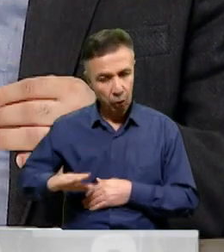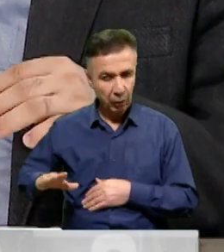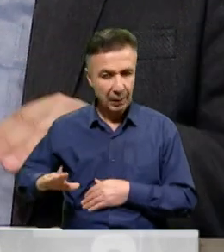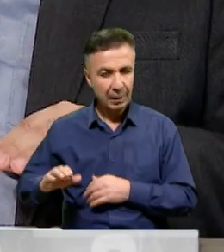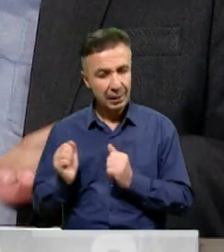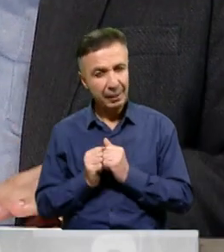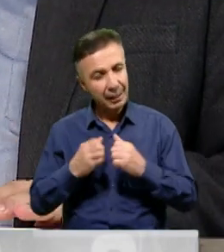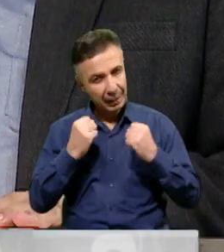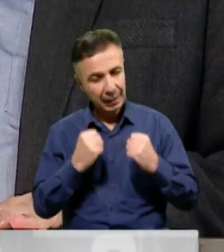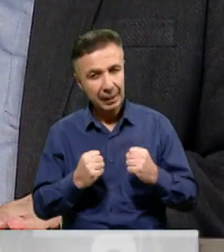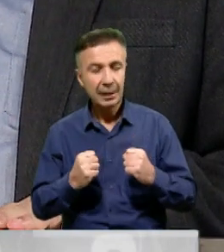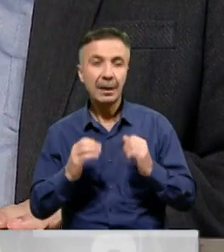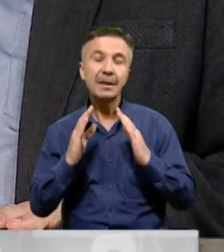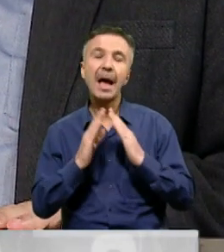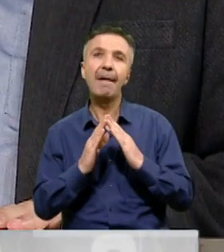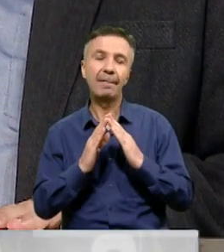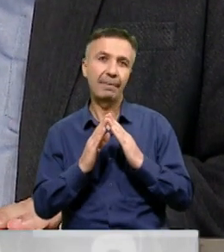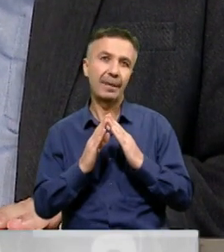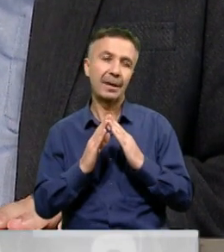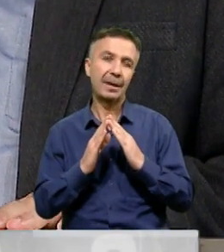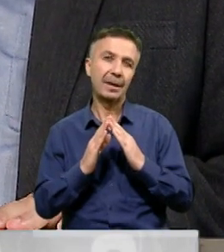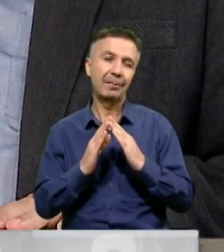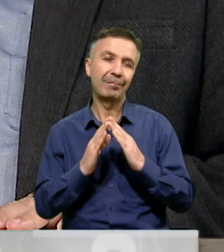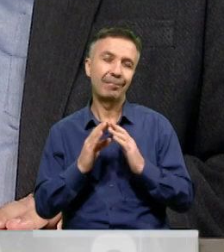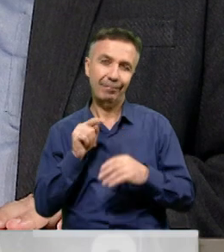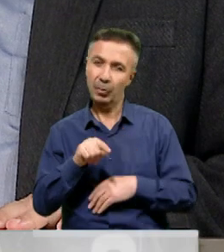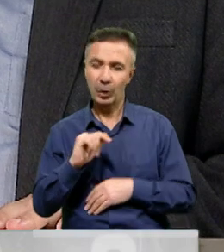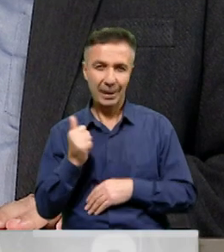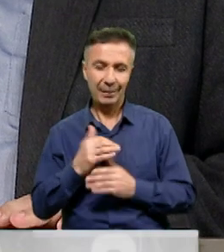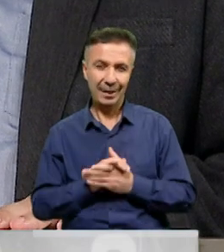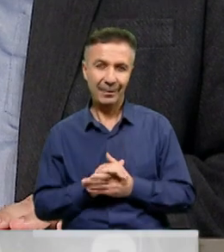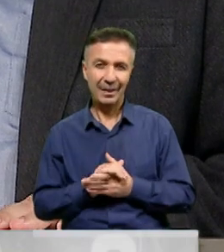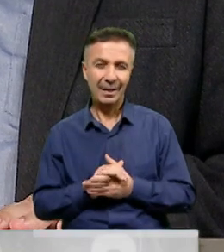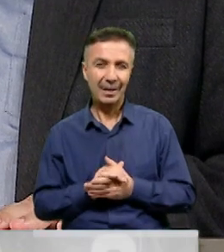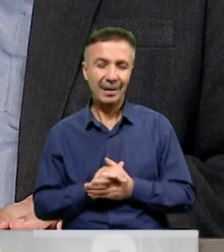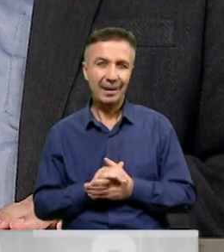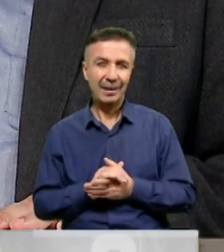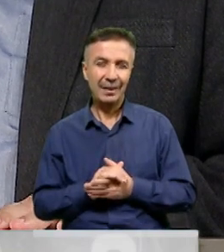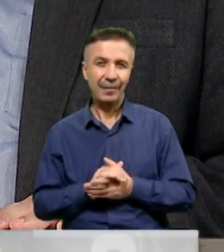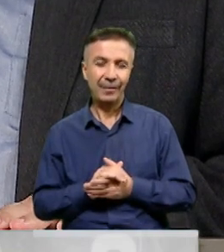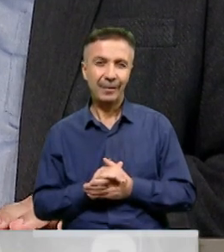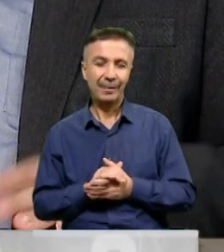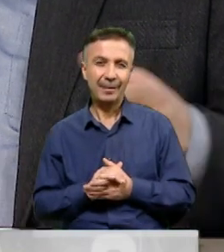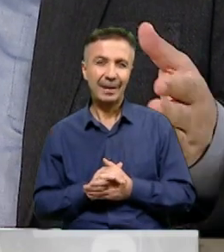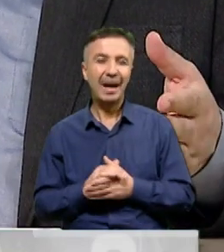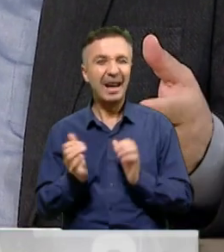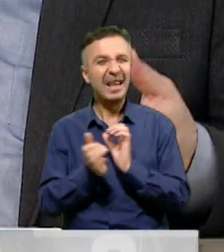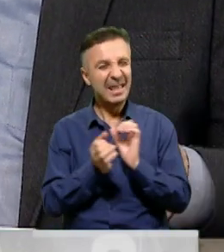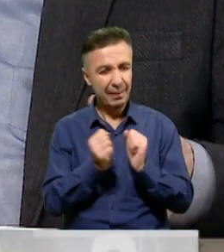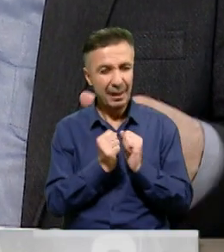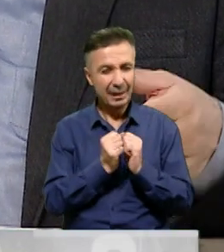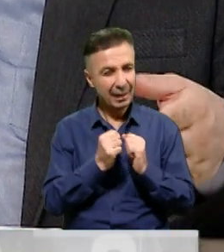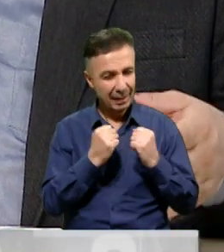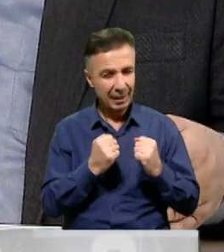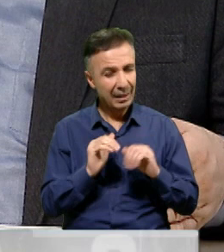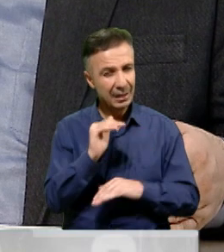çocuğunuzla kalacağınız yerdir ev, dar. Budur. Eyvallah. İnsanın ehliyle birlikte yaşadığı yerdir. Biraz burada yaşar,